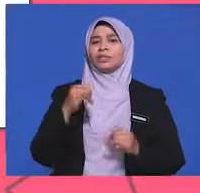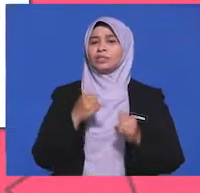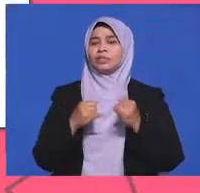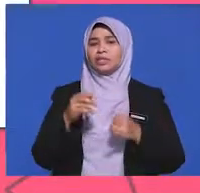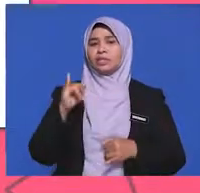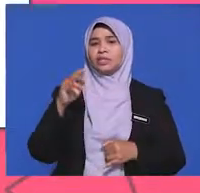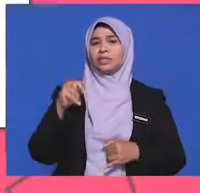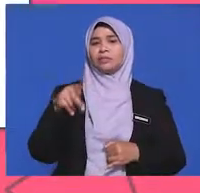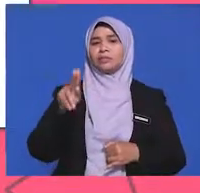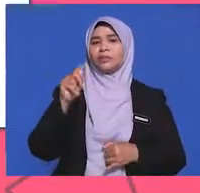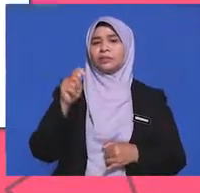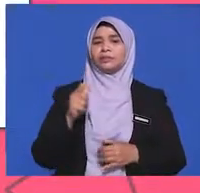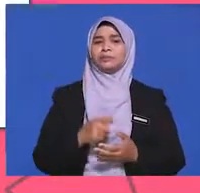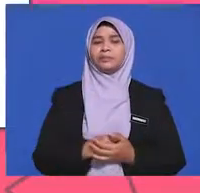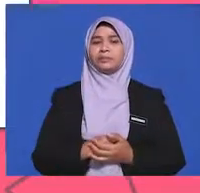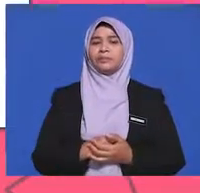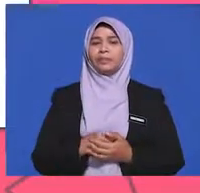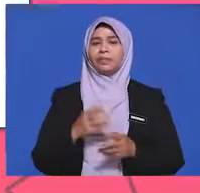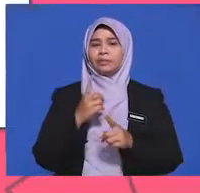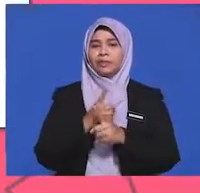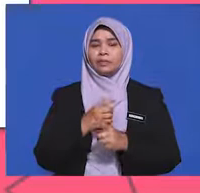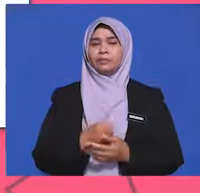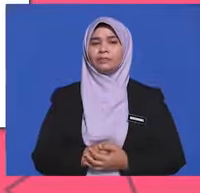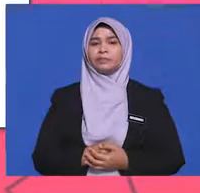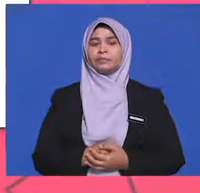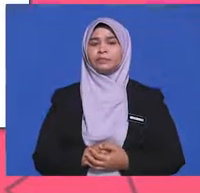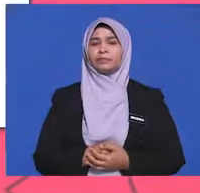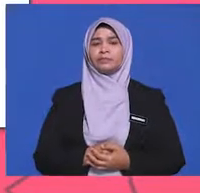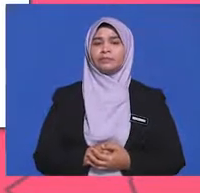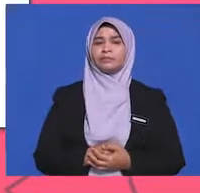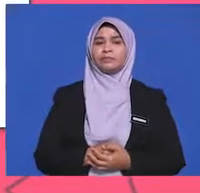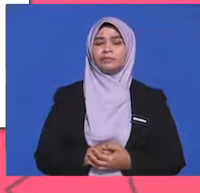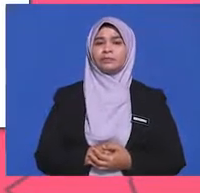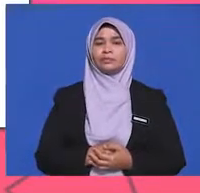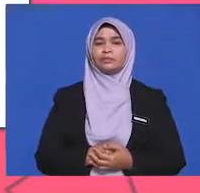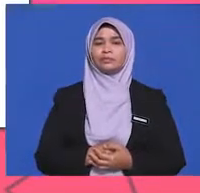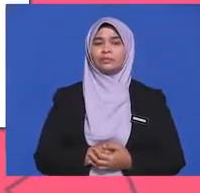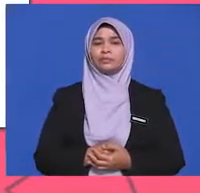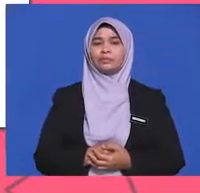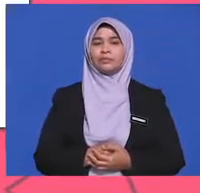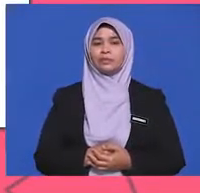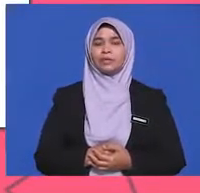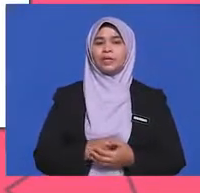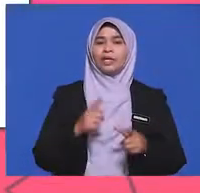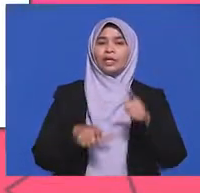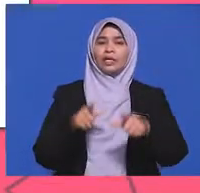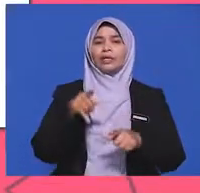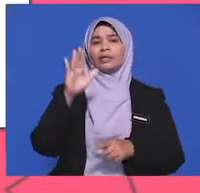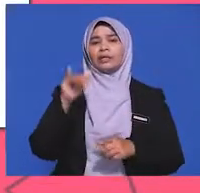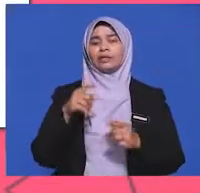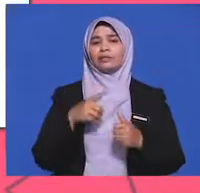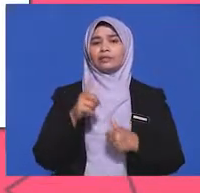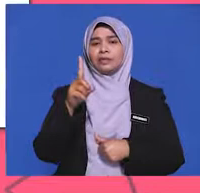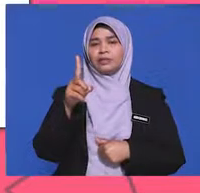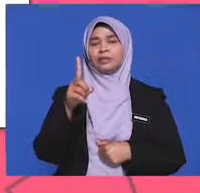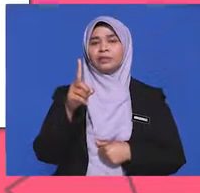memaparkan output jika input yang diterima adalah betul. mari kita tentukan langkah-langkah